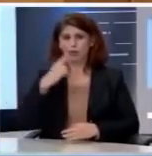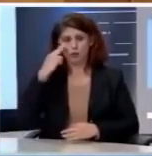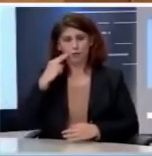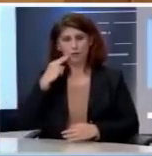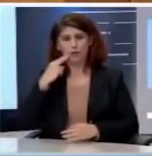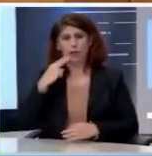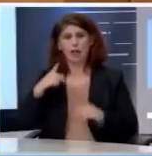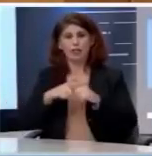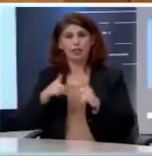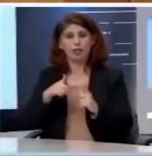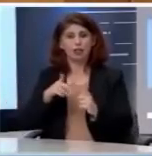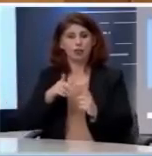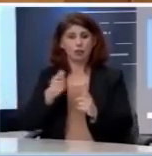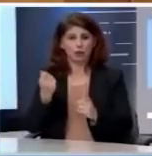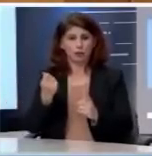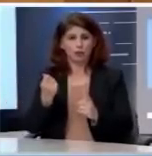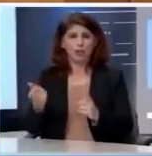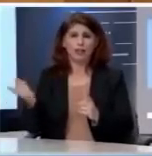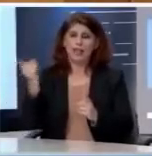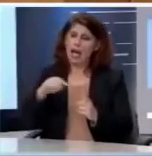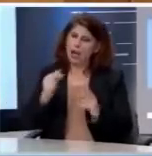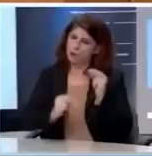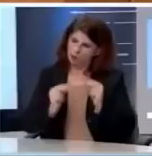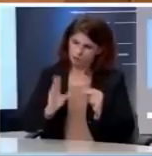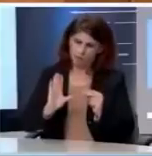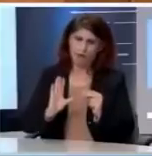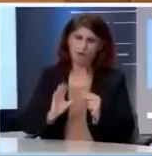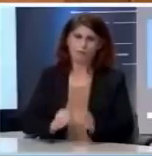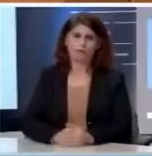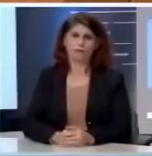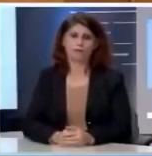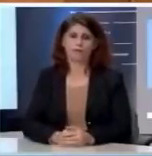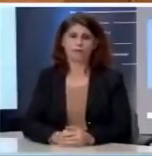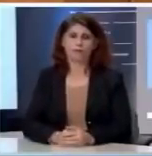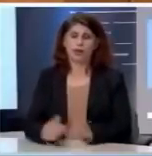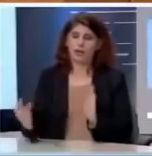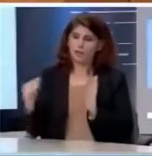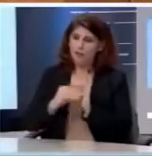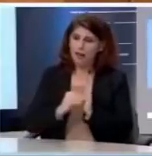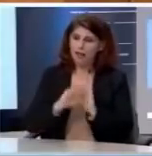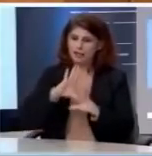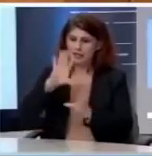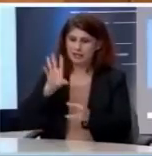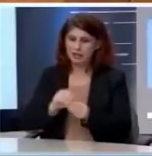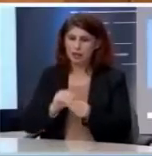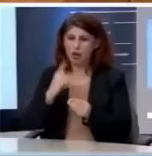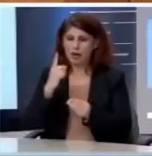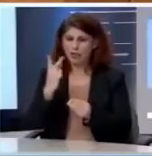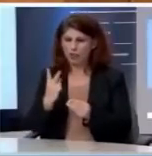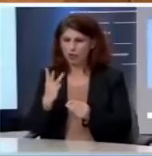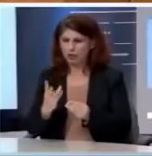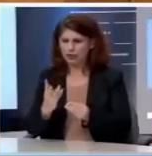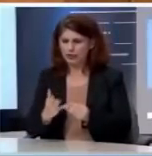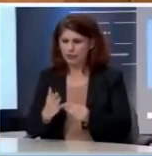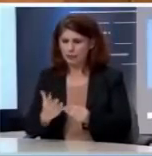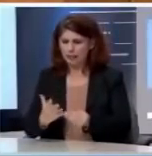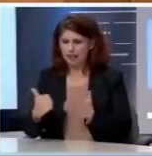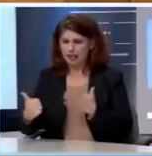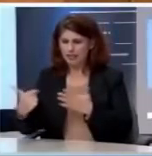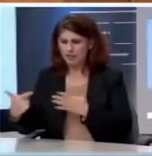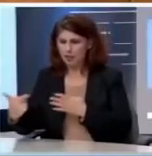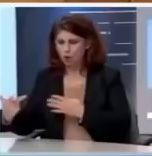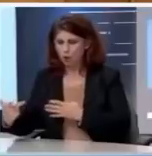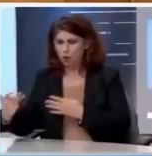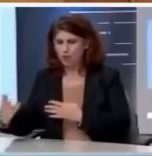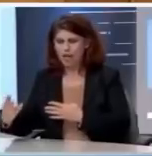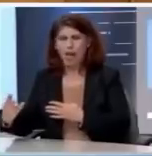έβγαλε δελτίο τιμών για να βάλει καινούργια φάρμακα, αυτό έχει άλλο πρόβλημα. Έχει ήδη βάλει στο σύνολο 1, 2, 3, 4, 5, 6, 7,